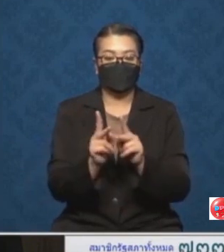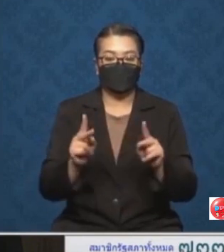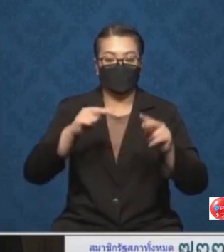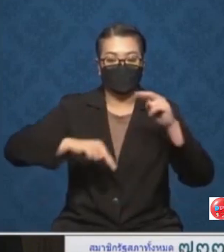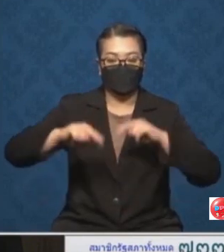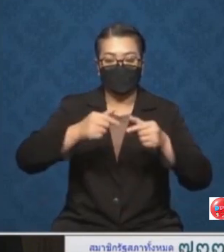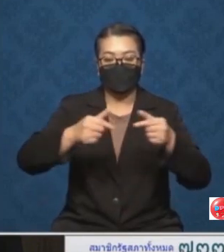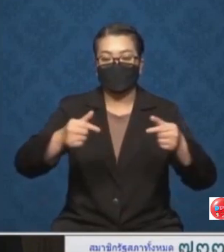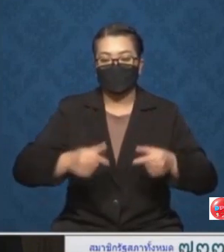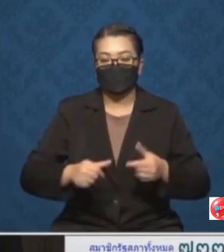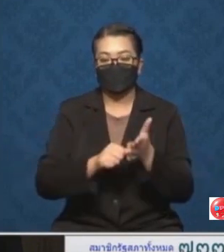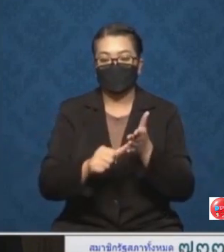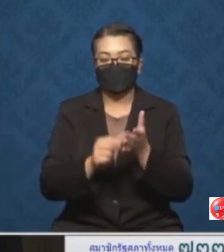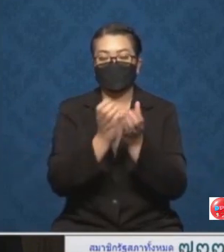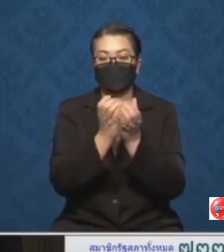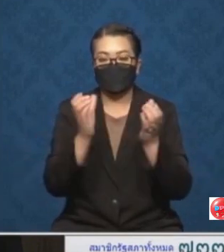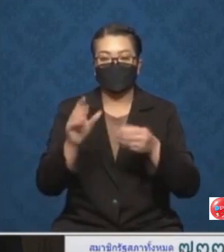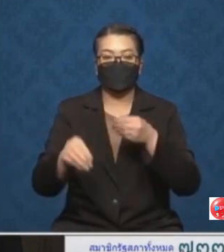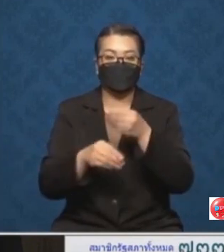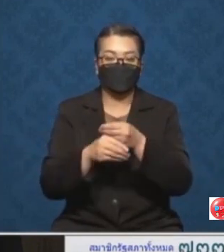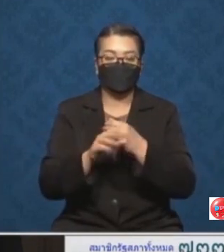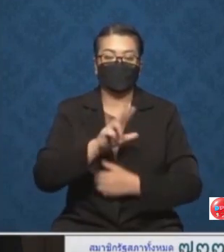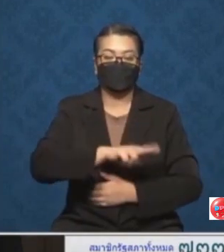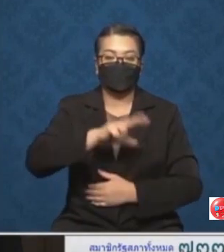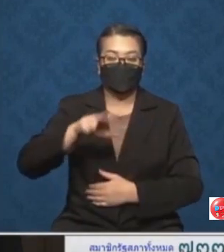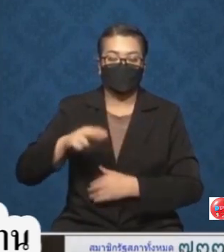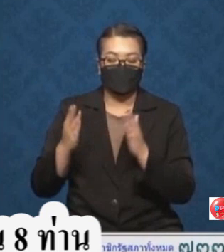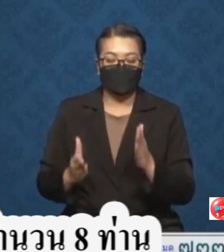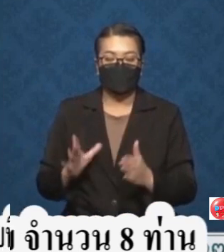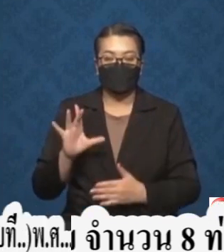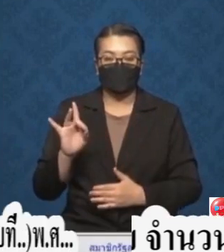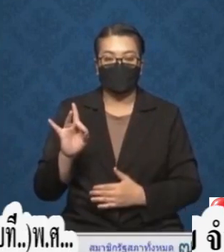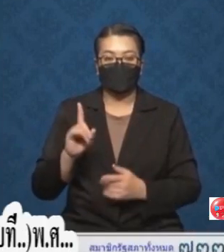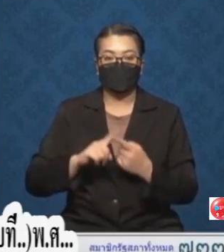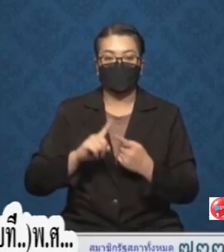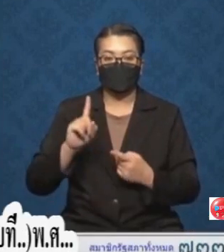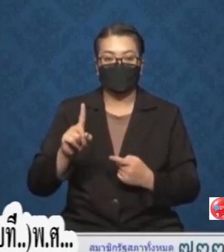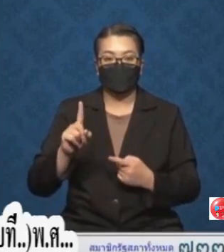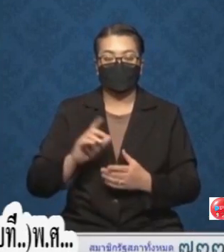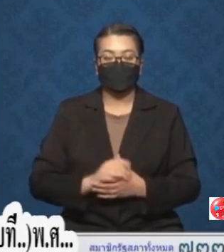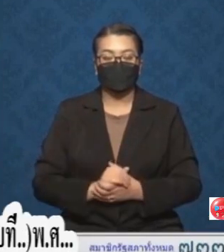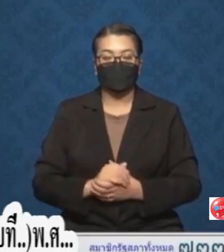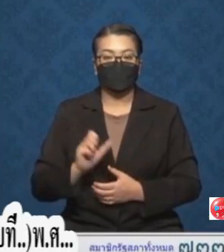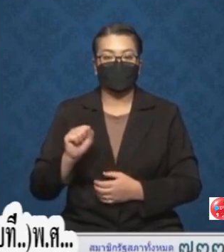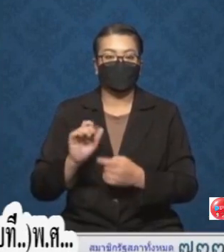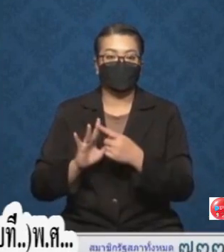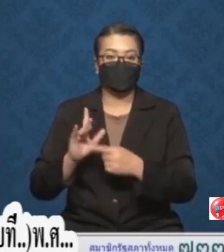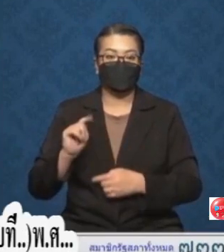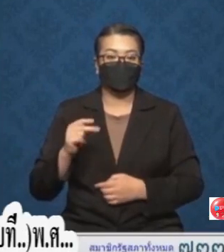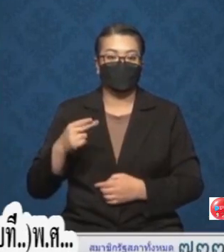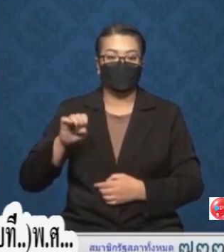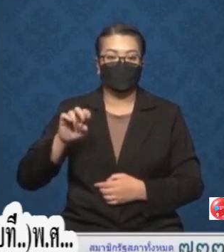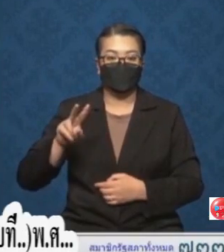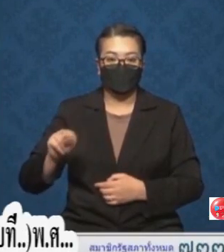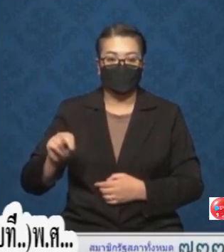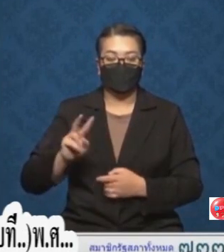ยแก้ไขเพิ่มเติมในสัดส่วนของพรรคเพื่อไทยจำนวน8ท่านดังนี้ค่ะ 1. นายสุทินคลังแสง 2.